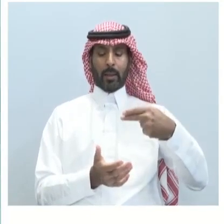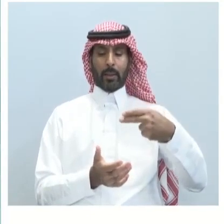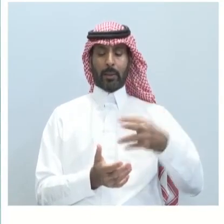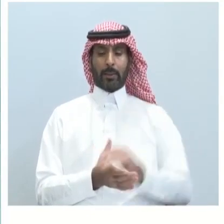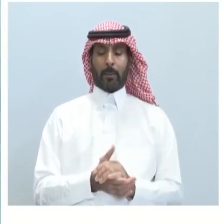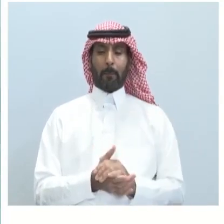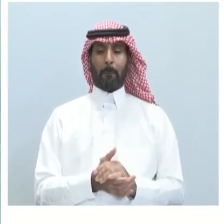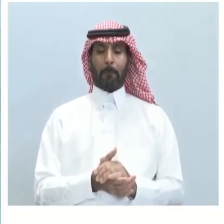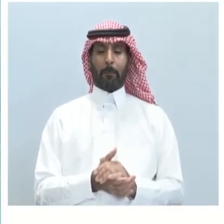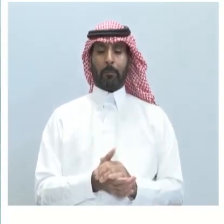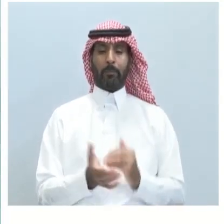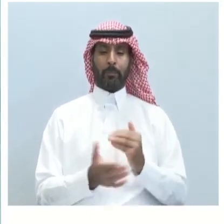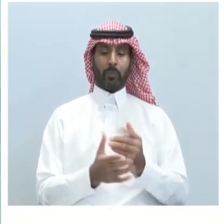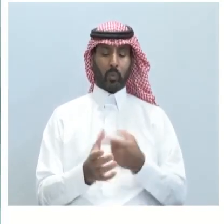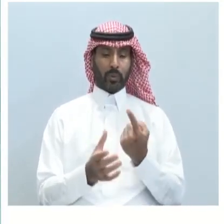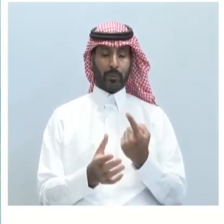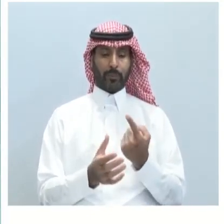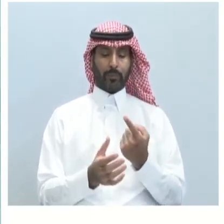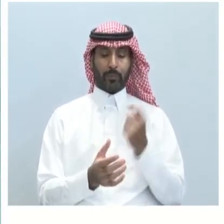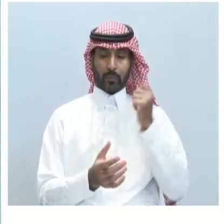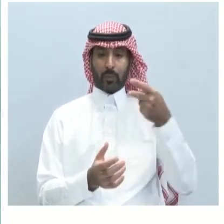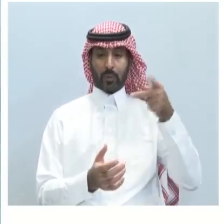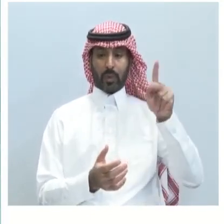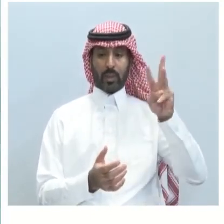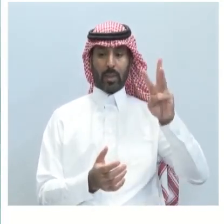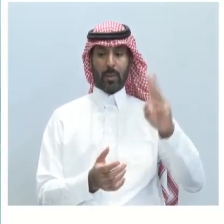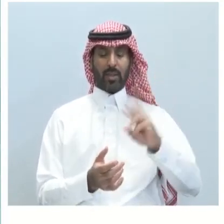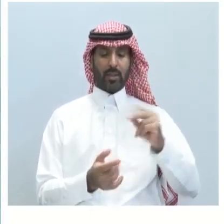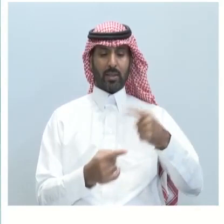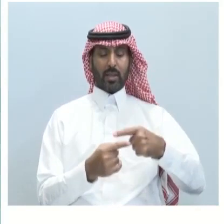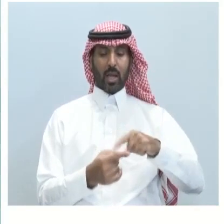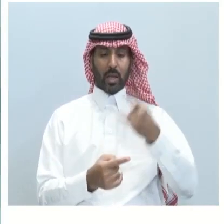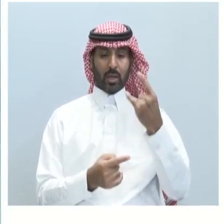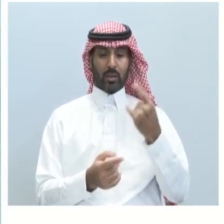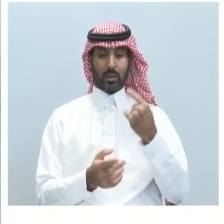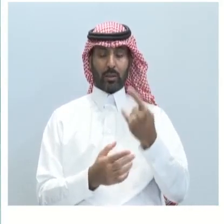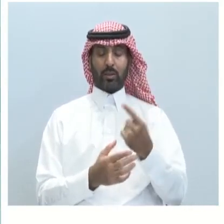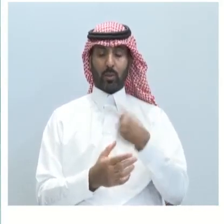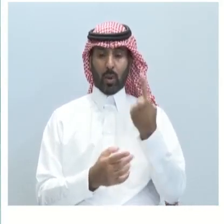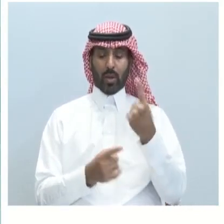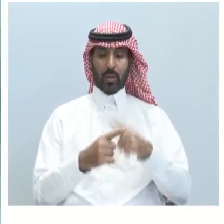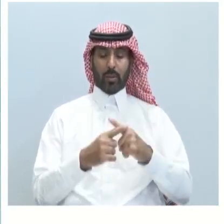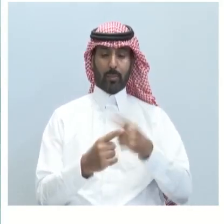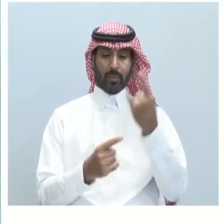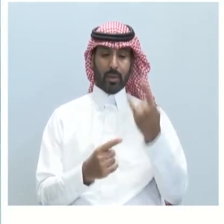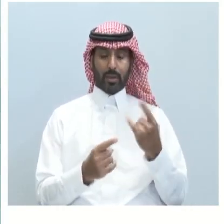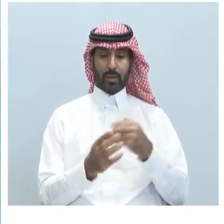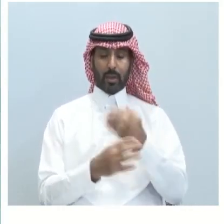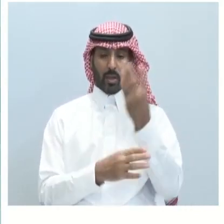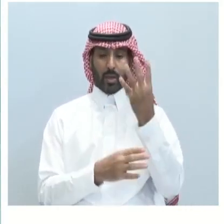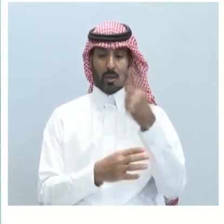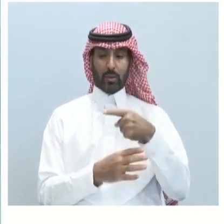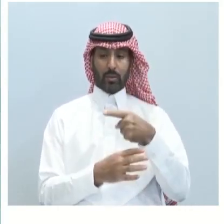ايونات الهيدروكسيد اذا اول شيء انا عارف ان الكي دبليو يساوي تركيز ايون الهيدروجين مضروبه في تركيز ايون